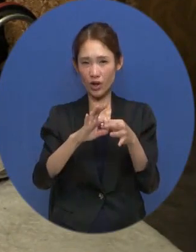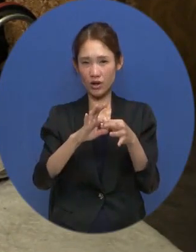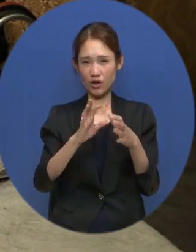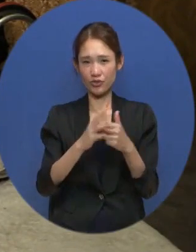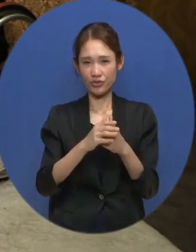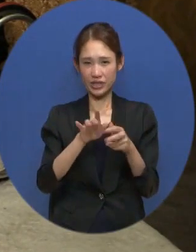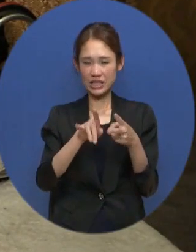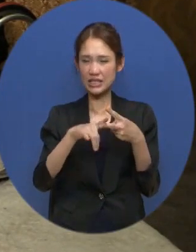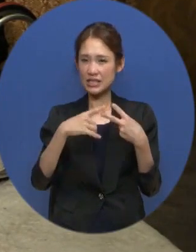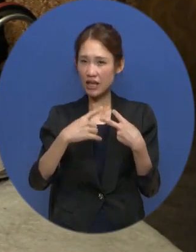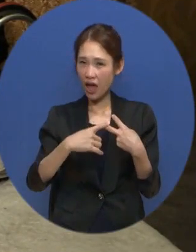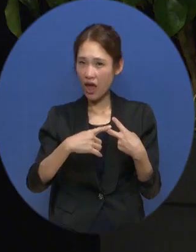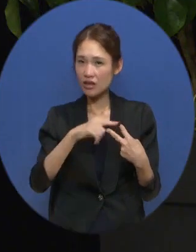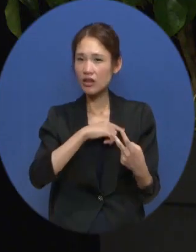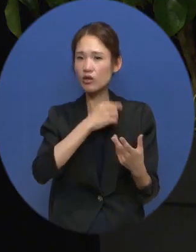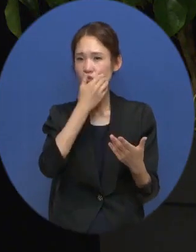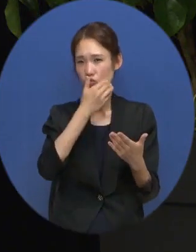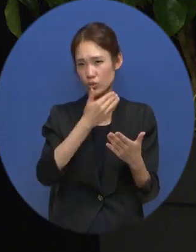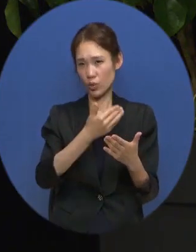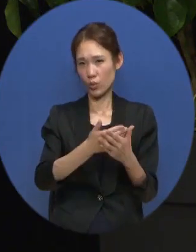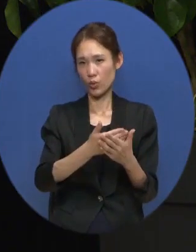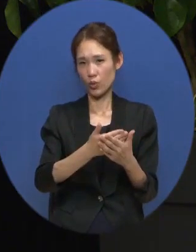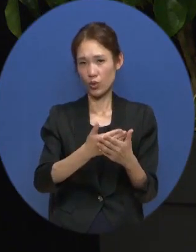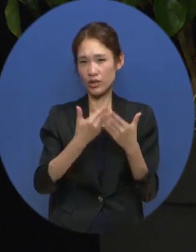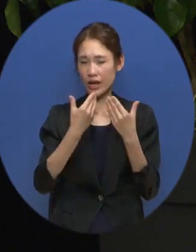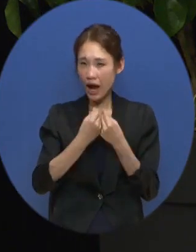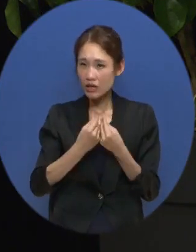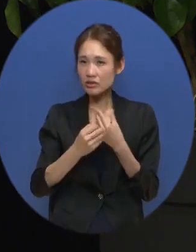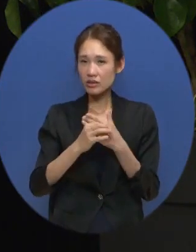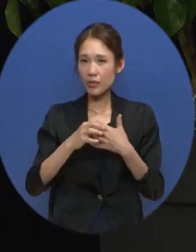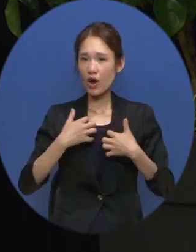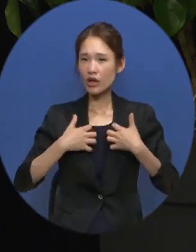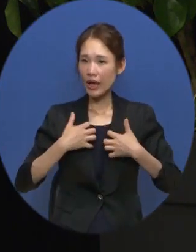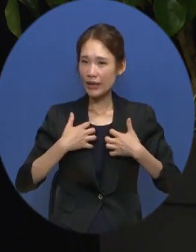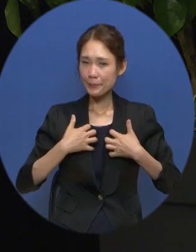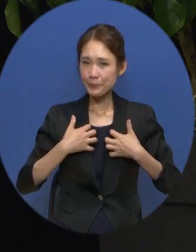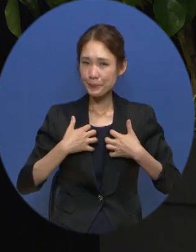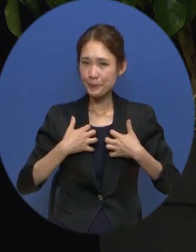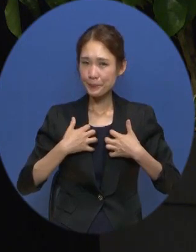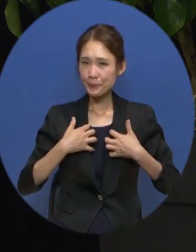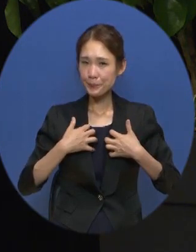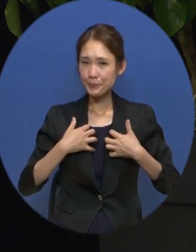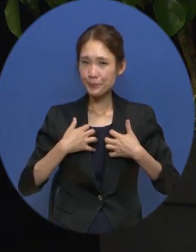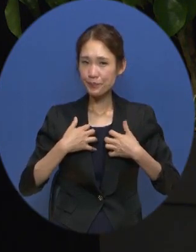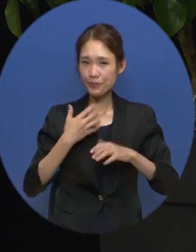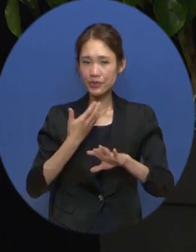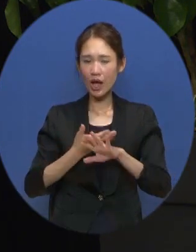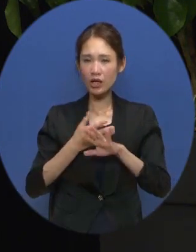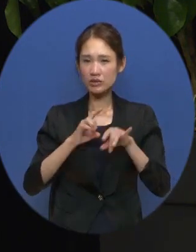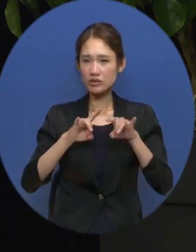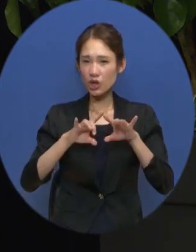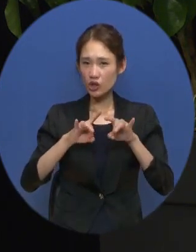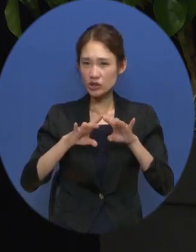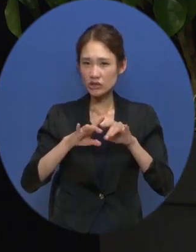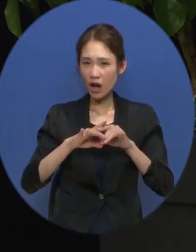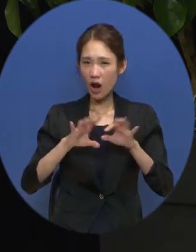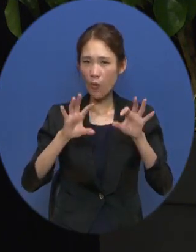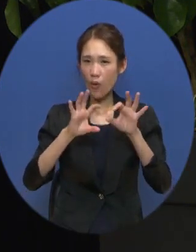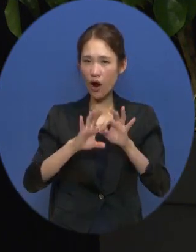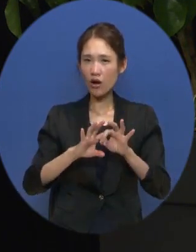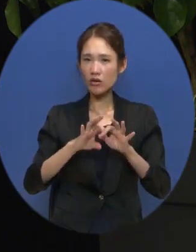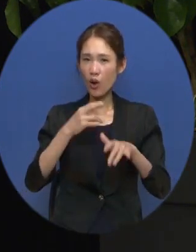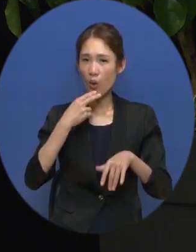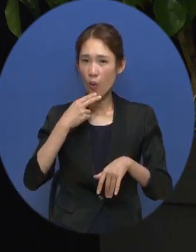이해하는 아. 게 가장 중요하거든요. 네네. 만약에 게임을 하게 됐는데 뭐 다른 전자를 하고는 별로